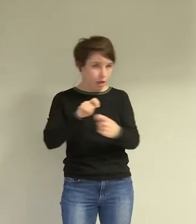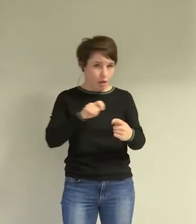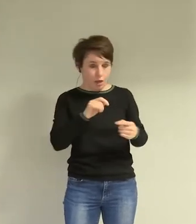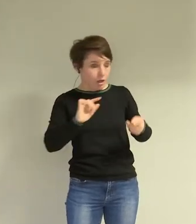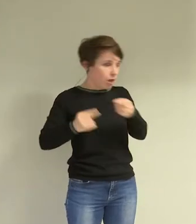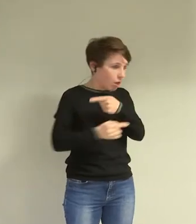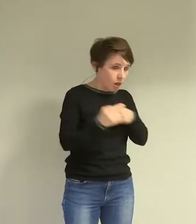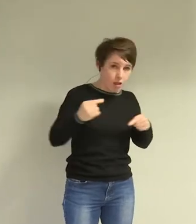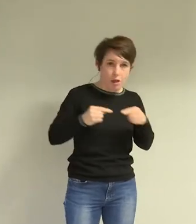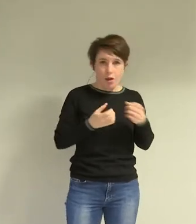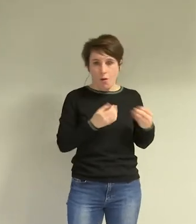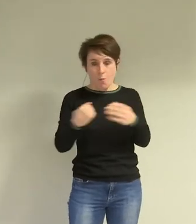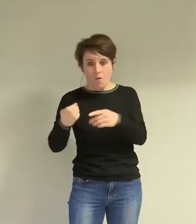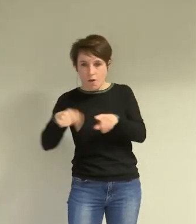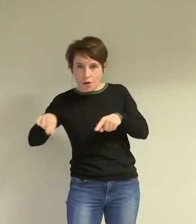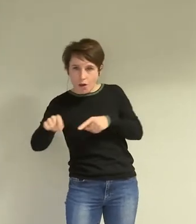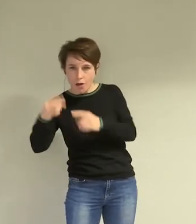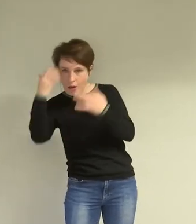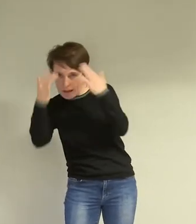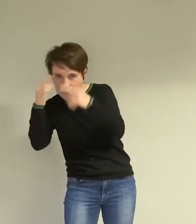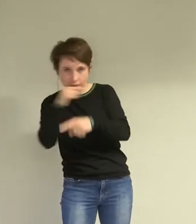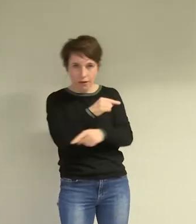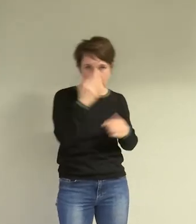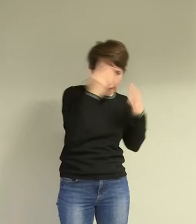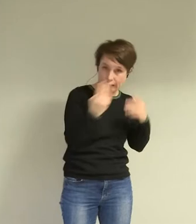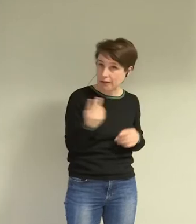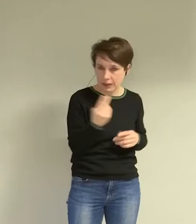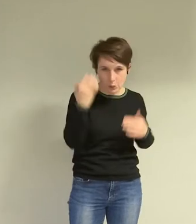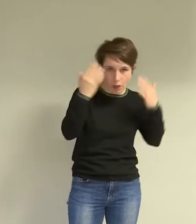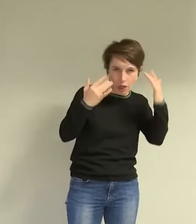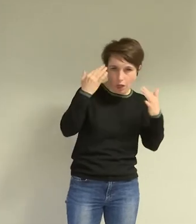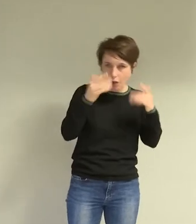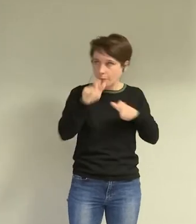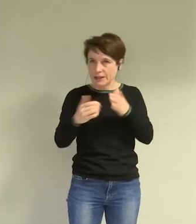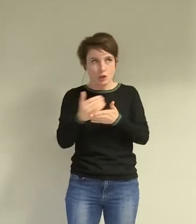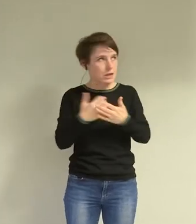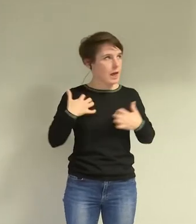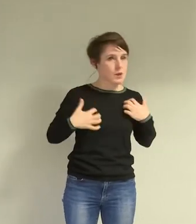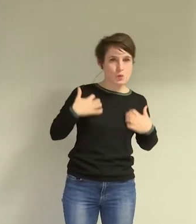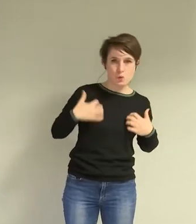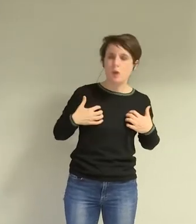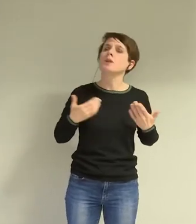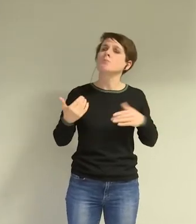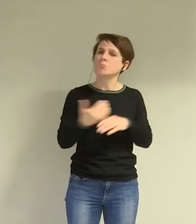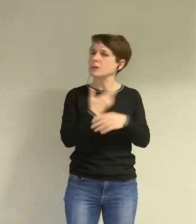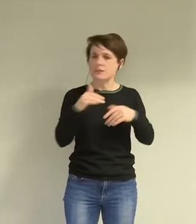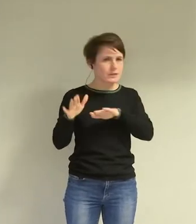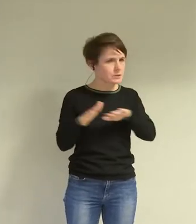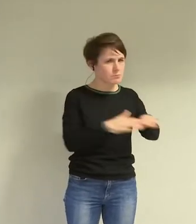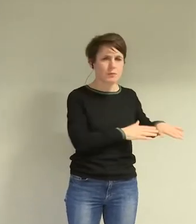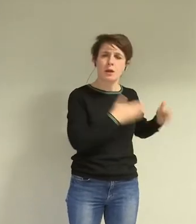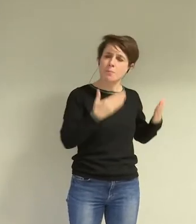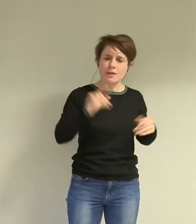les salariés de grenoble habitat cette page est tournée et je nous invite collectivement à penser uniquement à l'avenir de la